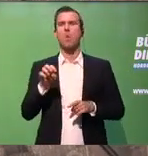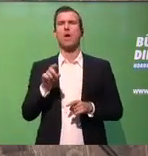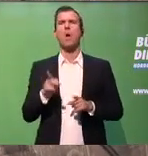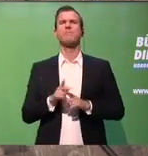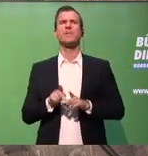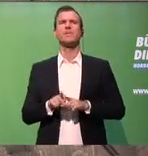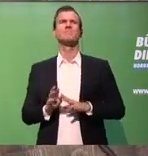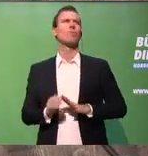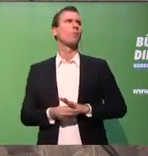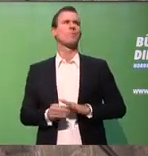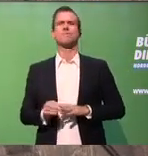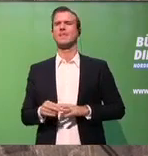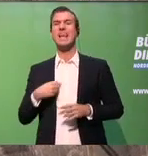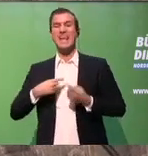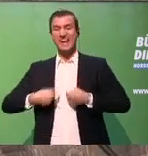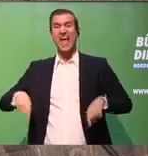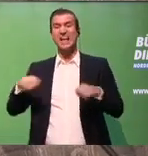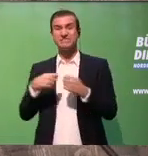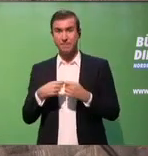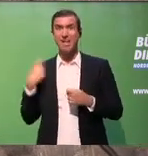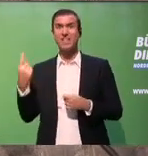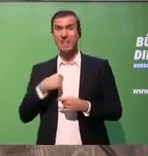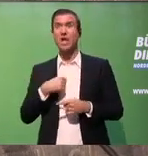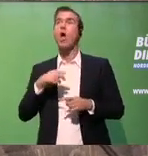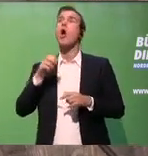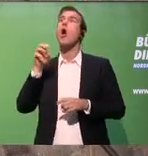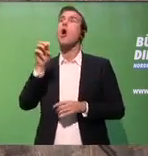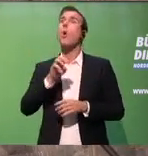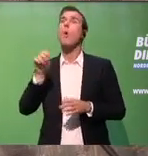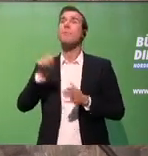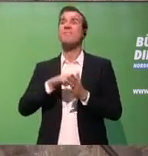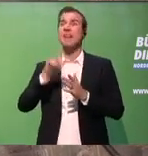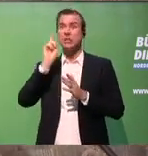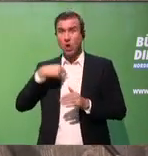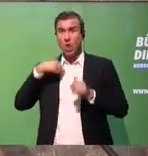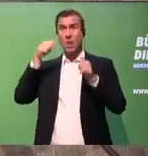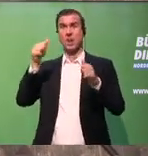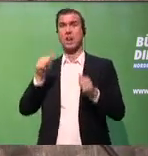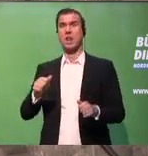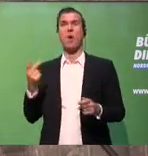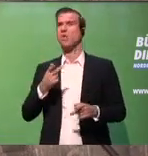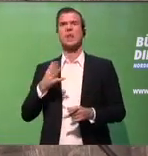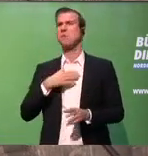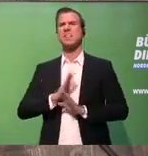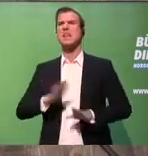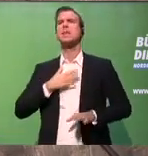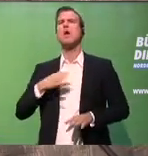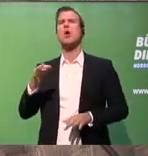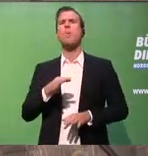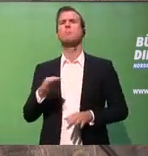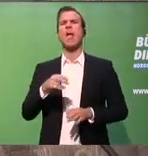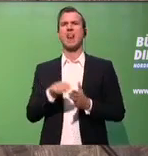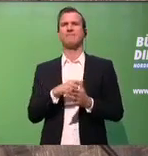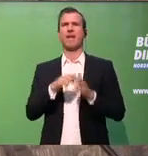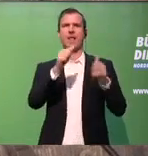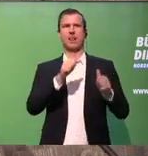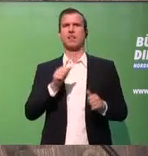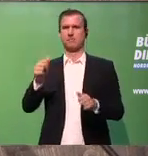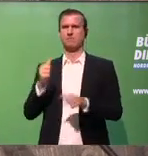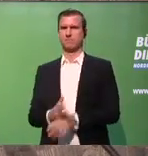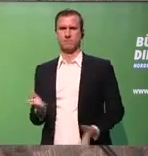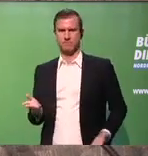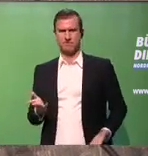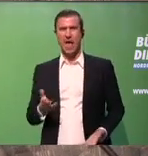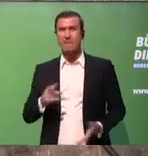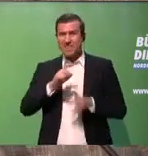uns im Kreisverband wurde ernsthaft diskutiert, ob wir überhaupt Plakate zur Europawahl hängen sollen und nicht die Plätze lieber für die Kommunalwahl nehmen. Nur wenn man dieses Thema